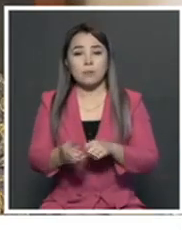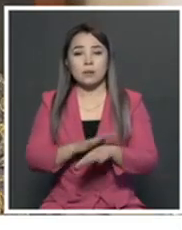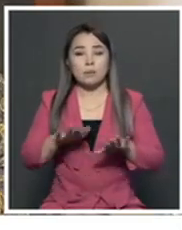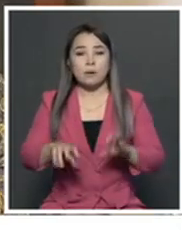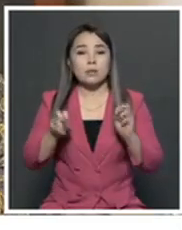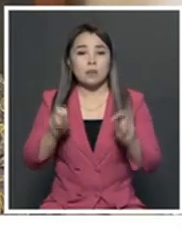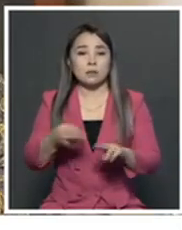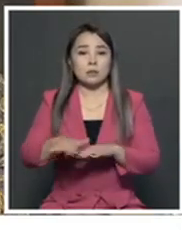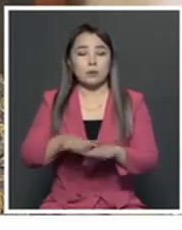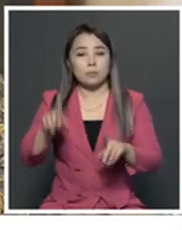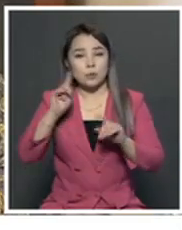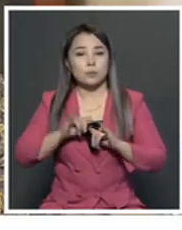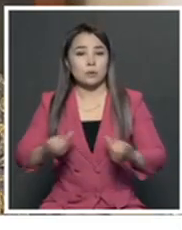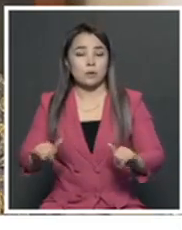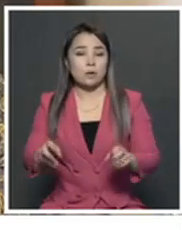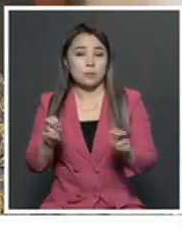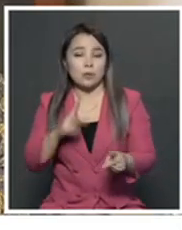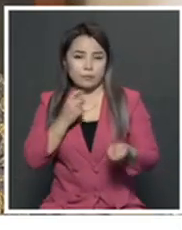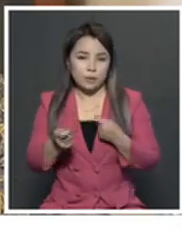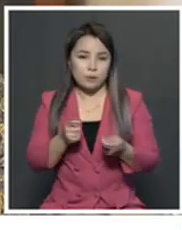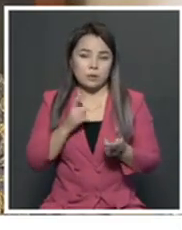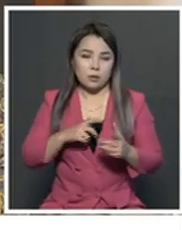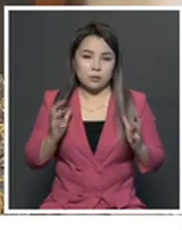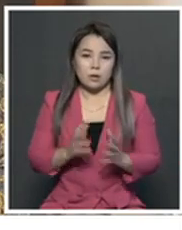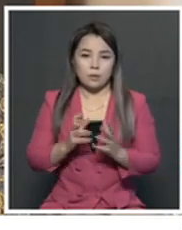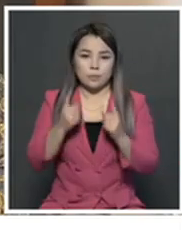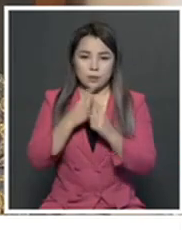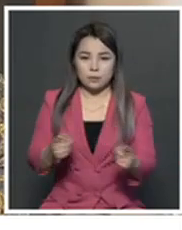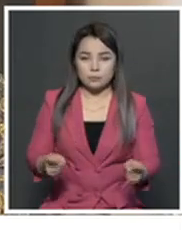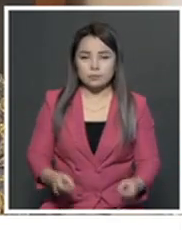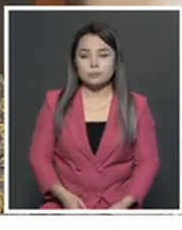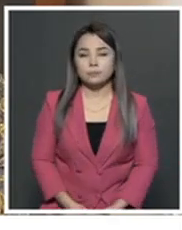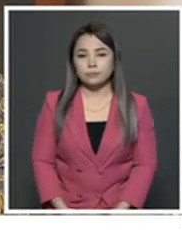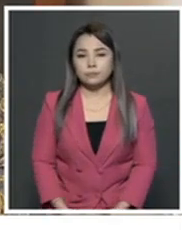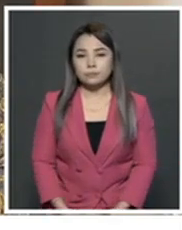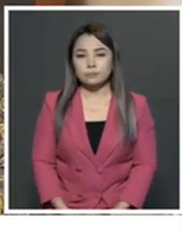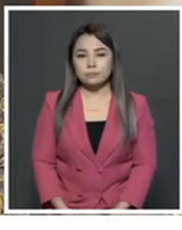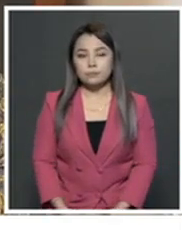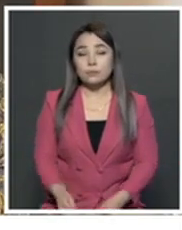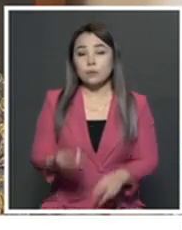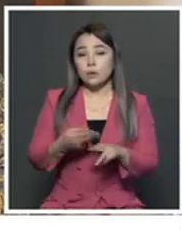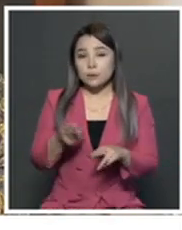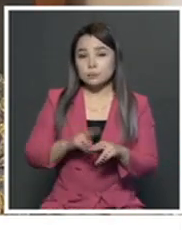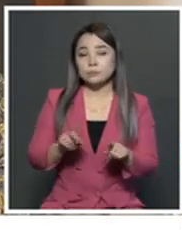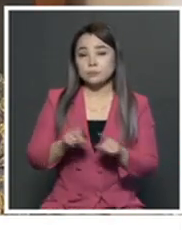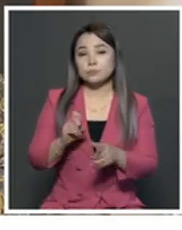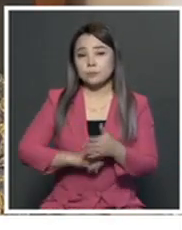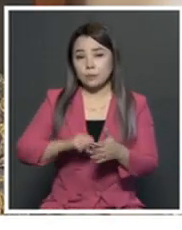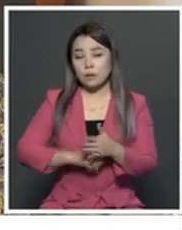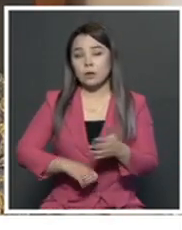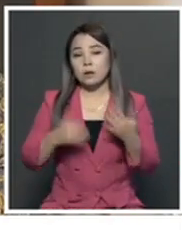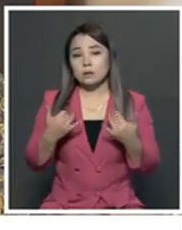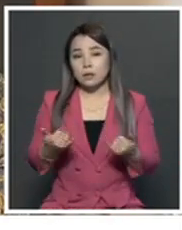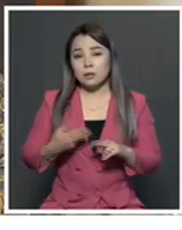пандемия қазір белең алып тұр. Сақтансаң, сақтармын деген Алла. Сол себептен де